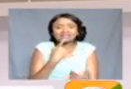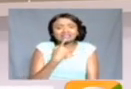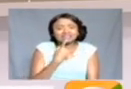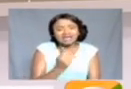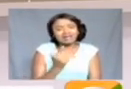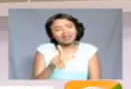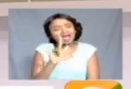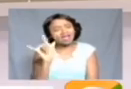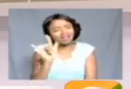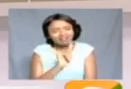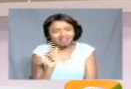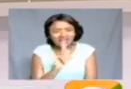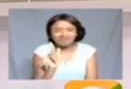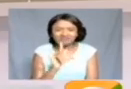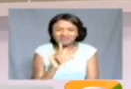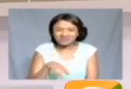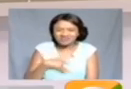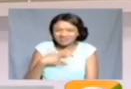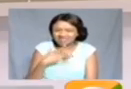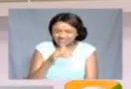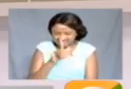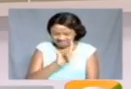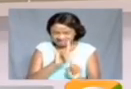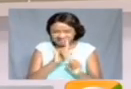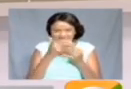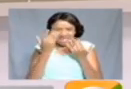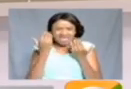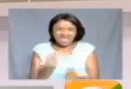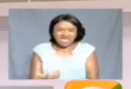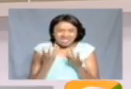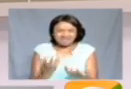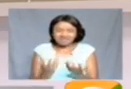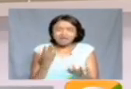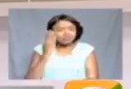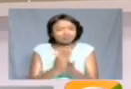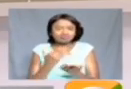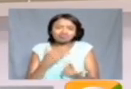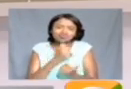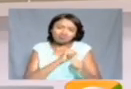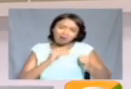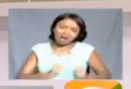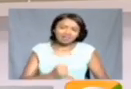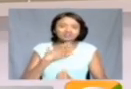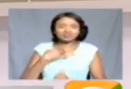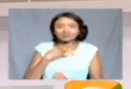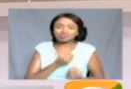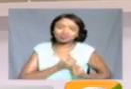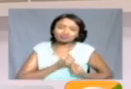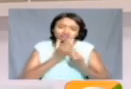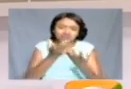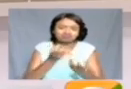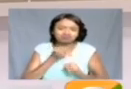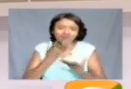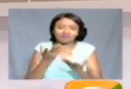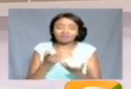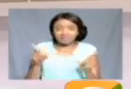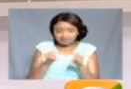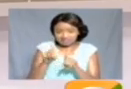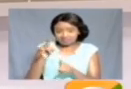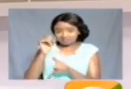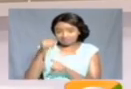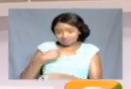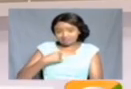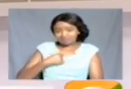anaona uzito wa kukwambia nakupenda. Na tunajua nafsi zetu zinapenda. Kwa hivyo lazima kuna mtu unamtamkia kwamba unampenda. Kama kwangu mimi kuniambia